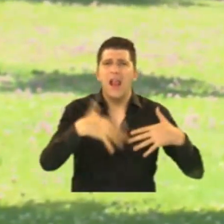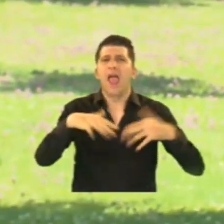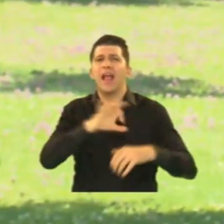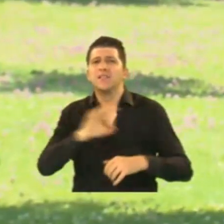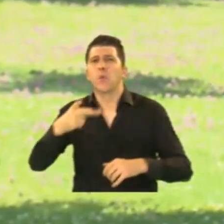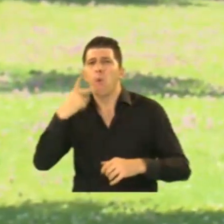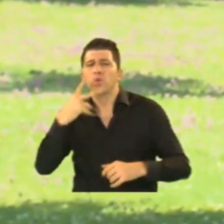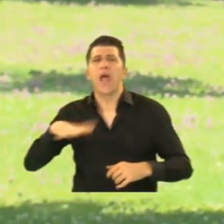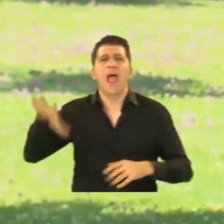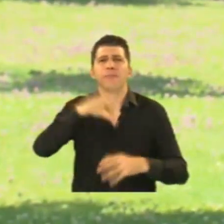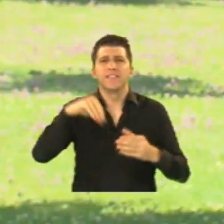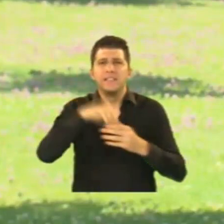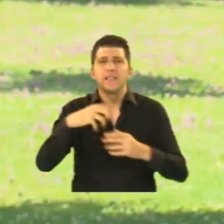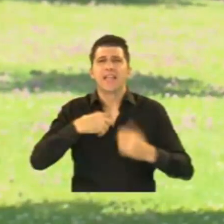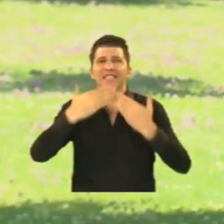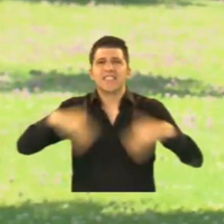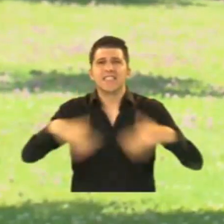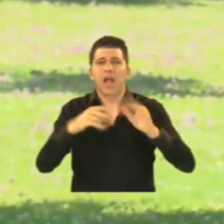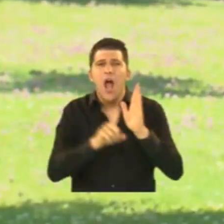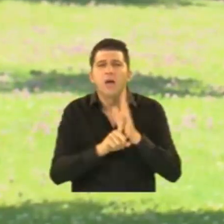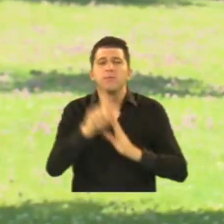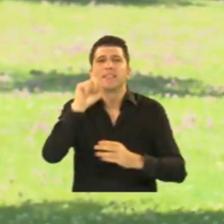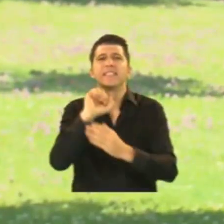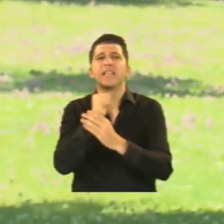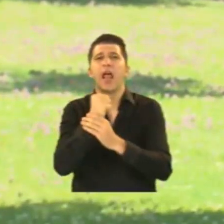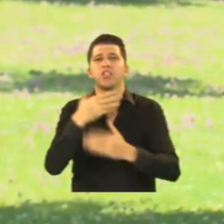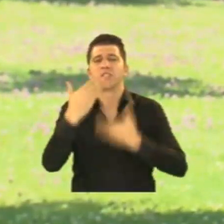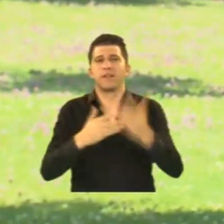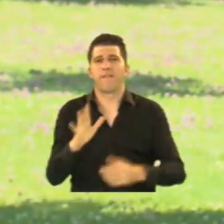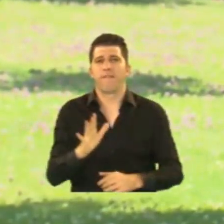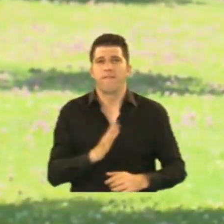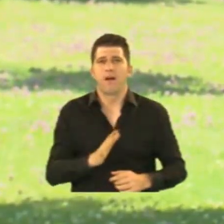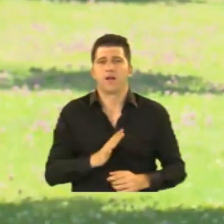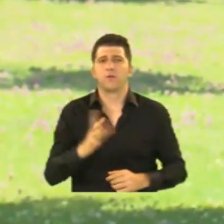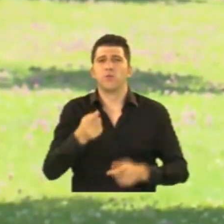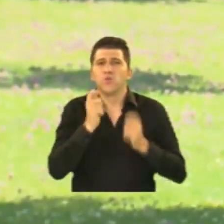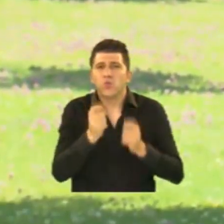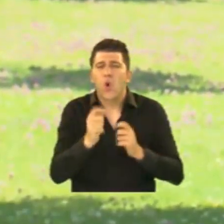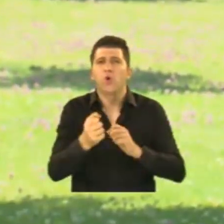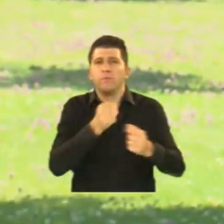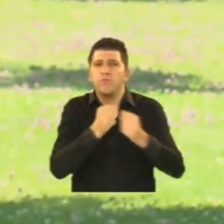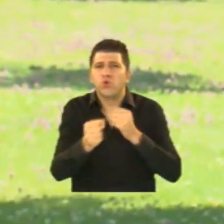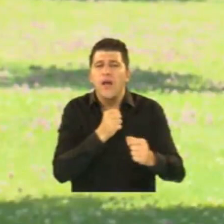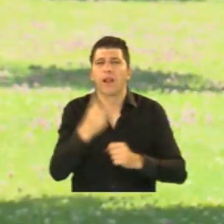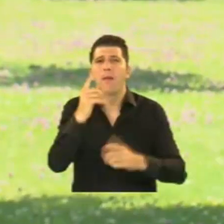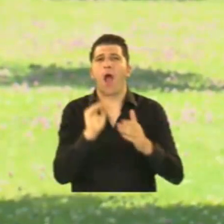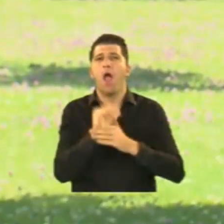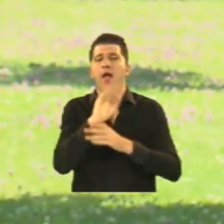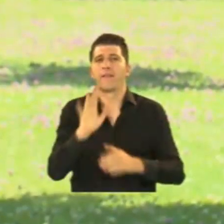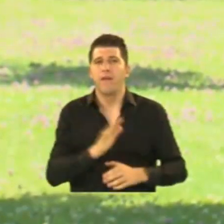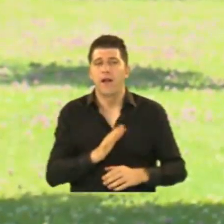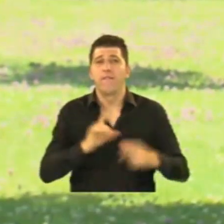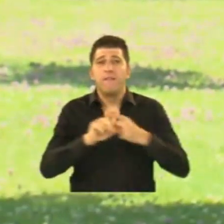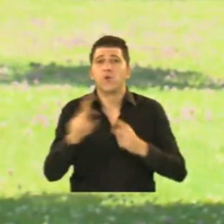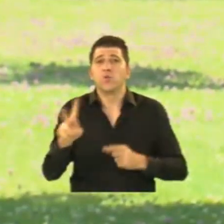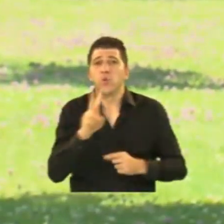engelli engelsiz dünyada sınırlarını aşmış bir sanatçı gelecek ekranlara. Zorlu ve mücadele dolu bir